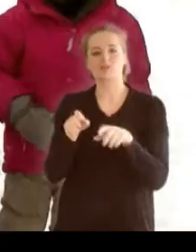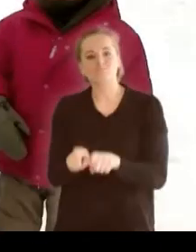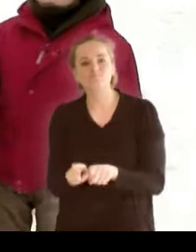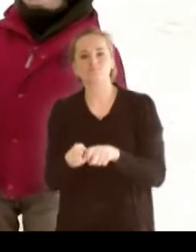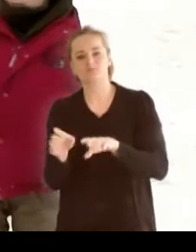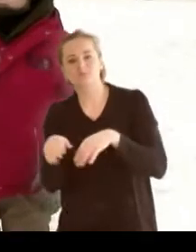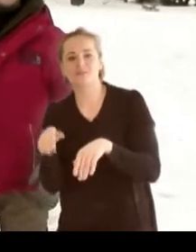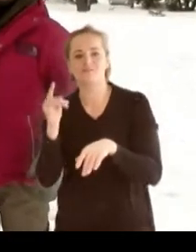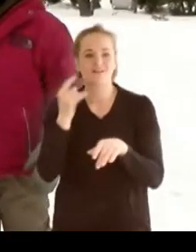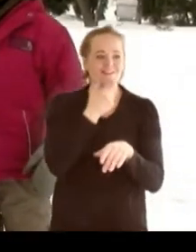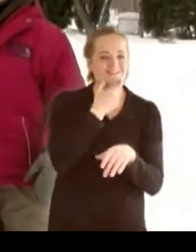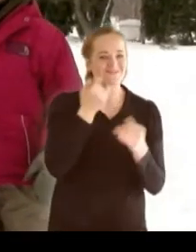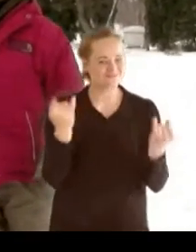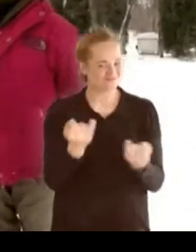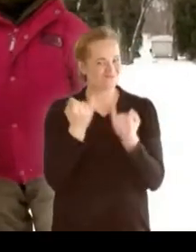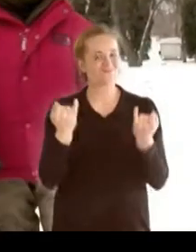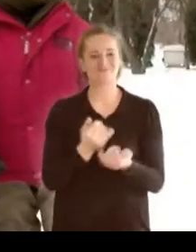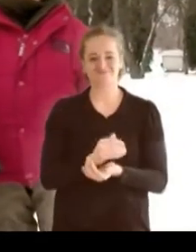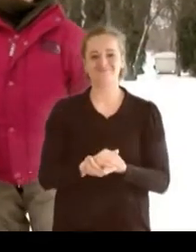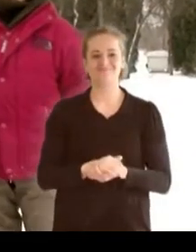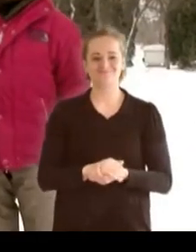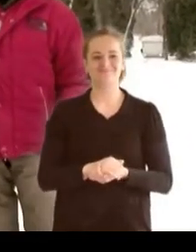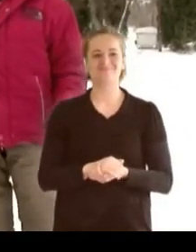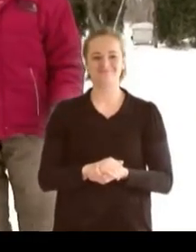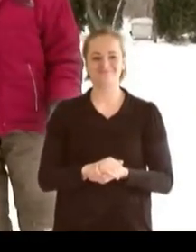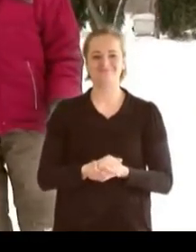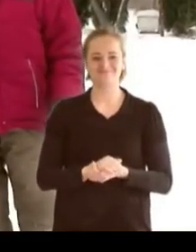rodo paklusnumo komandas ir panašiai.